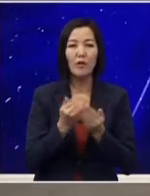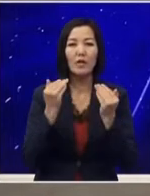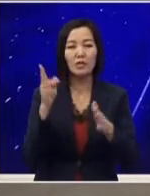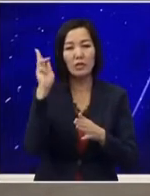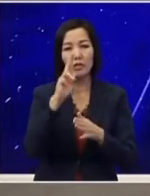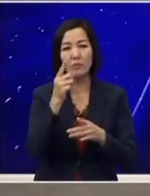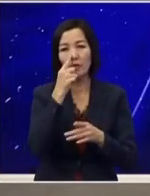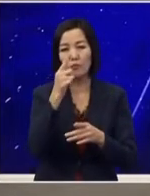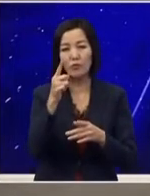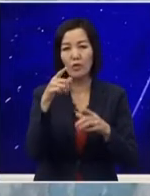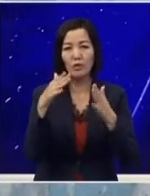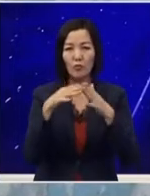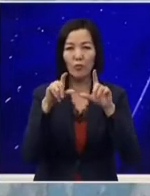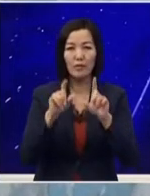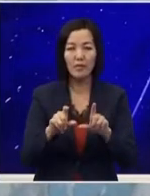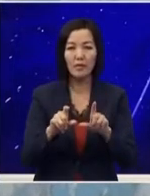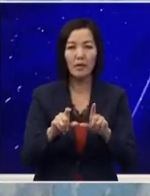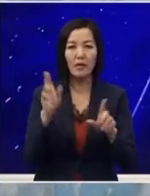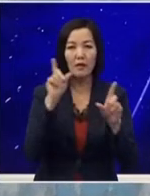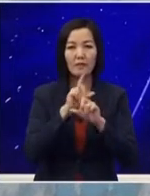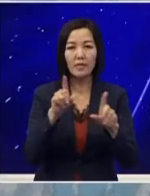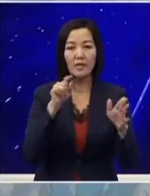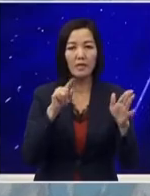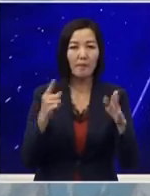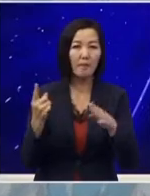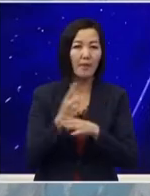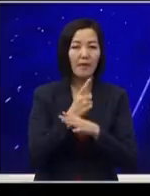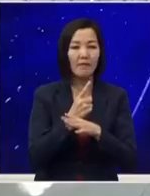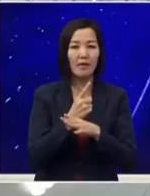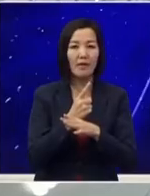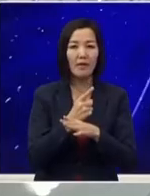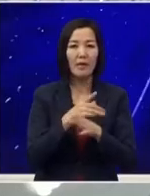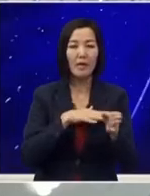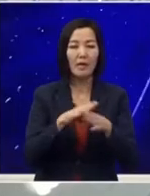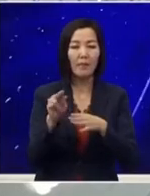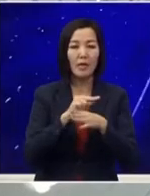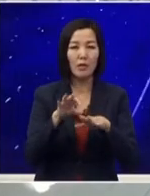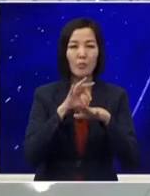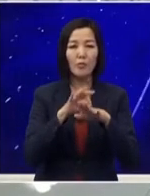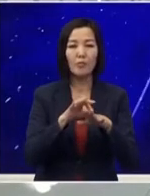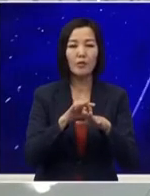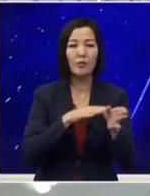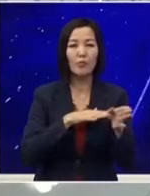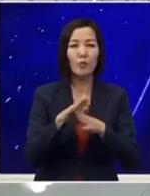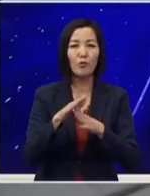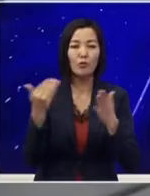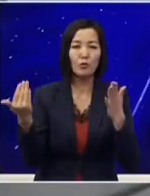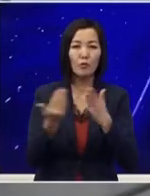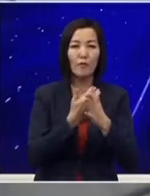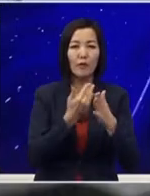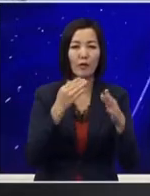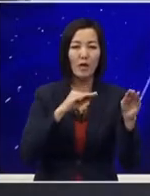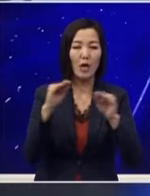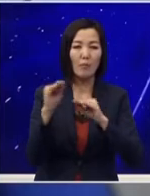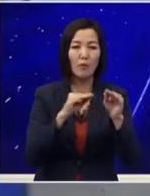обучаются дистанционно. А тем временем в здании школы впервые за полвека проводится капитальный ремонт. Будет полностью обновлена